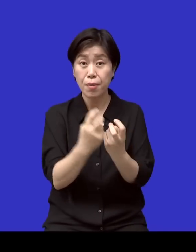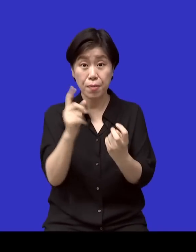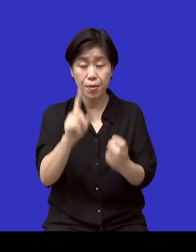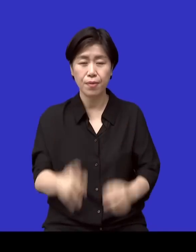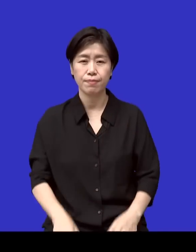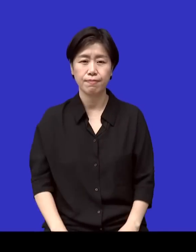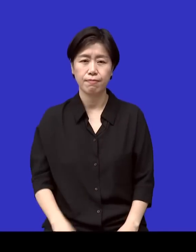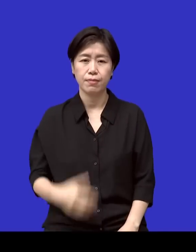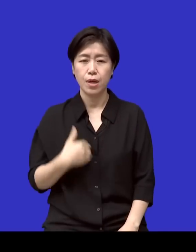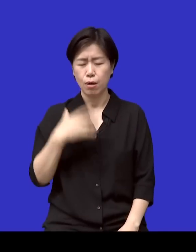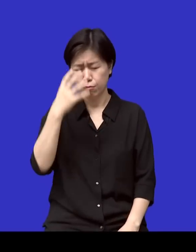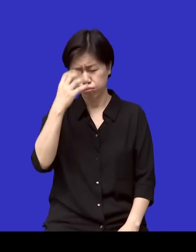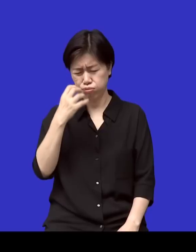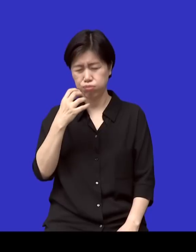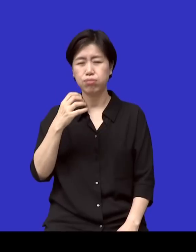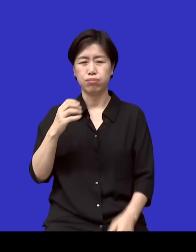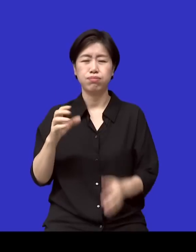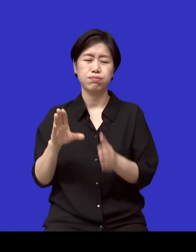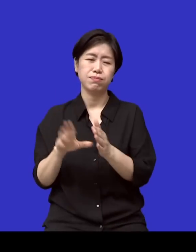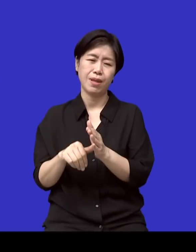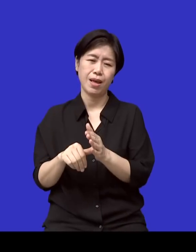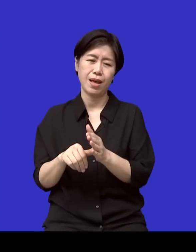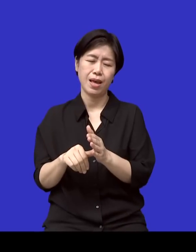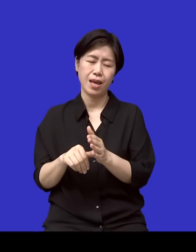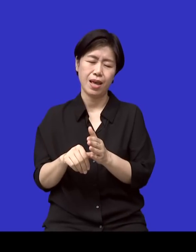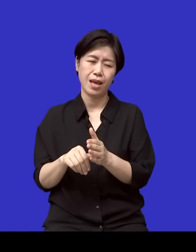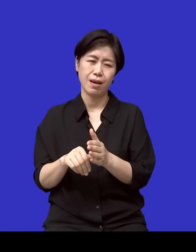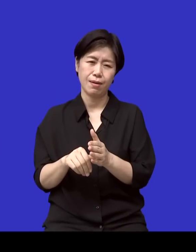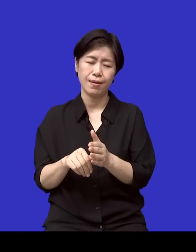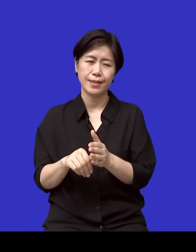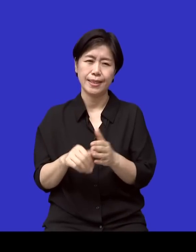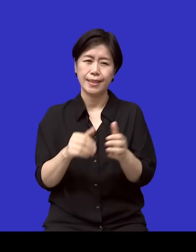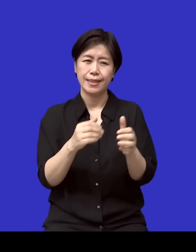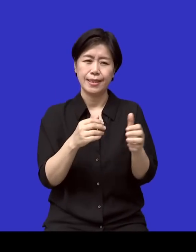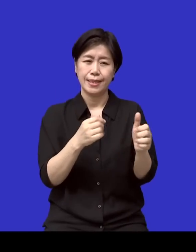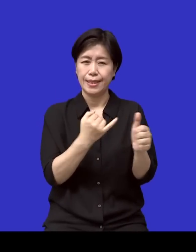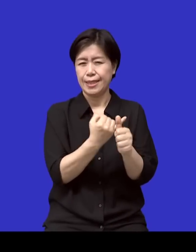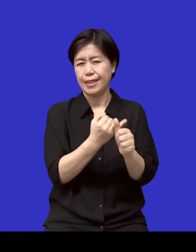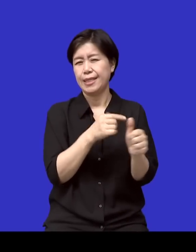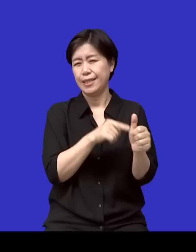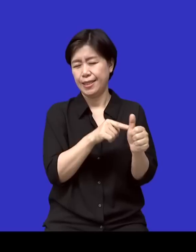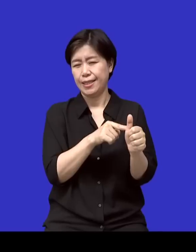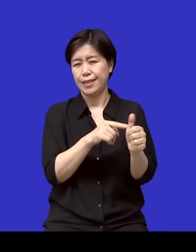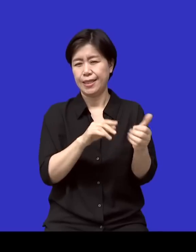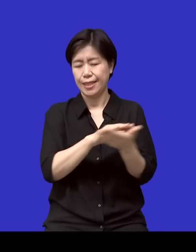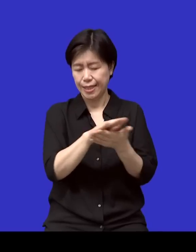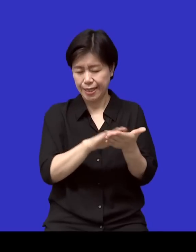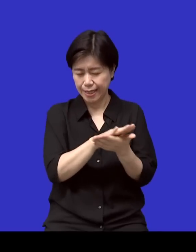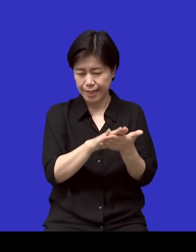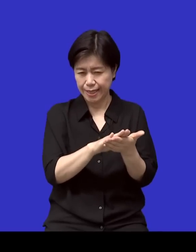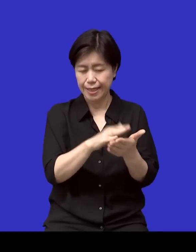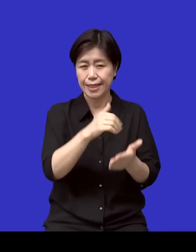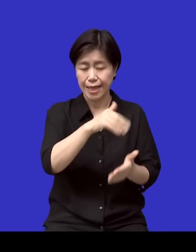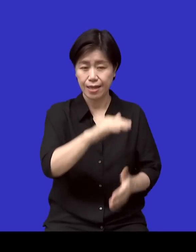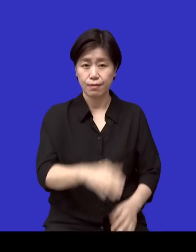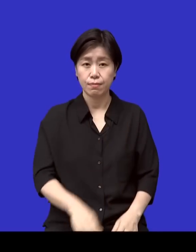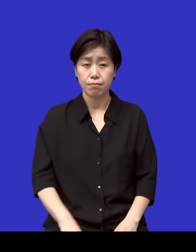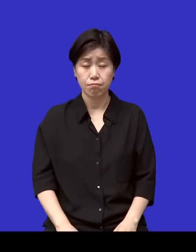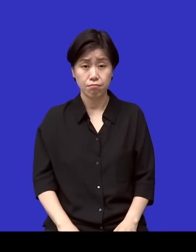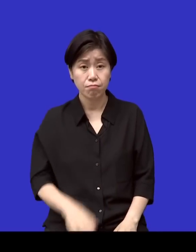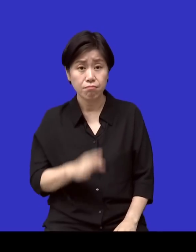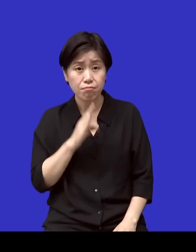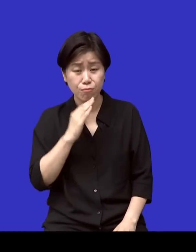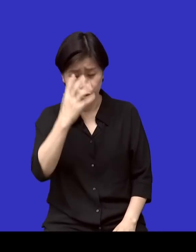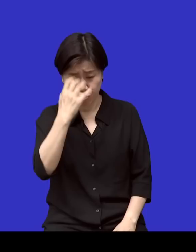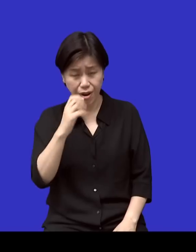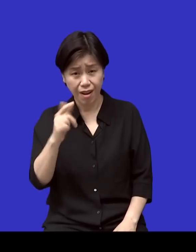네. 남자친구랑 놀러 다니면서 네. 하나님은 사실 막 예배도 안 드리고 말씀도 안 묻고 재밌게 보냈네요, 슬럼프 때.